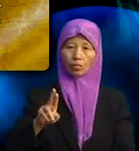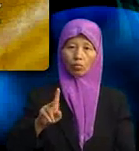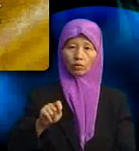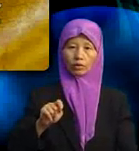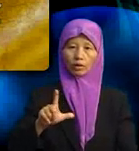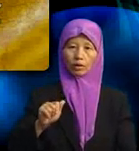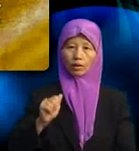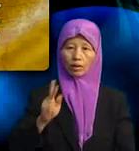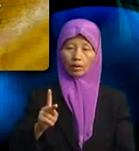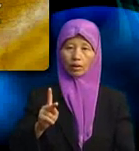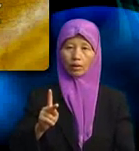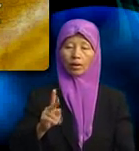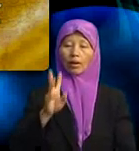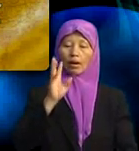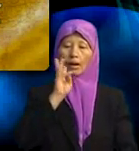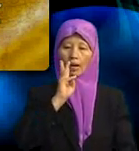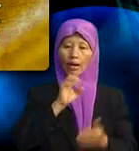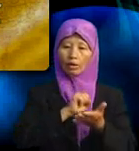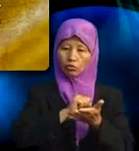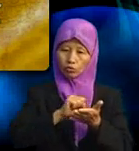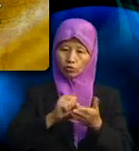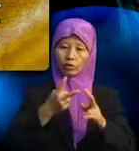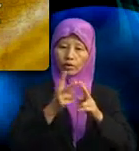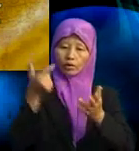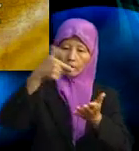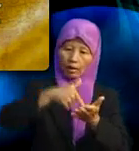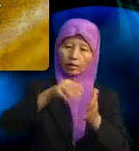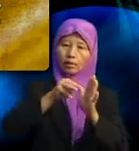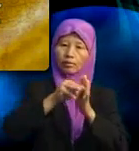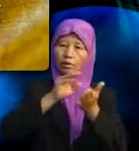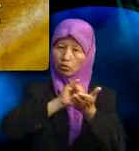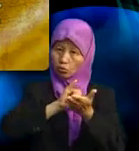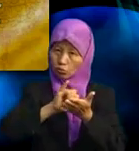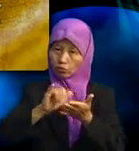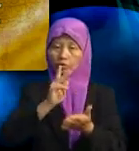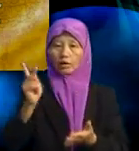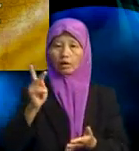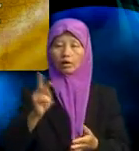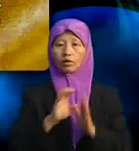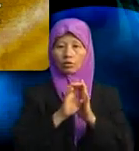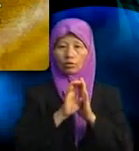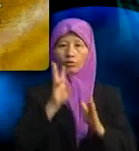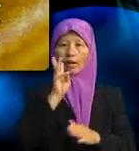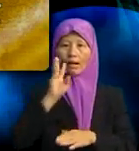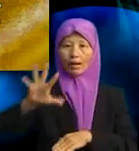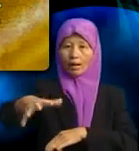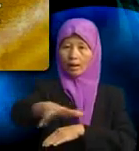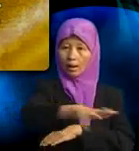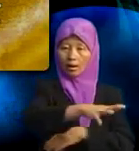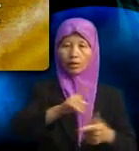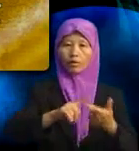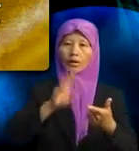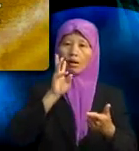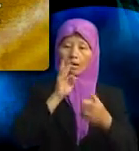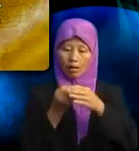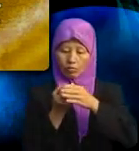Air mutlak ialah air yang suci lagi menyucikan. Contohnya, air